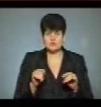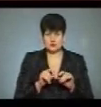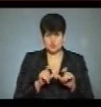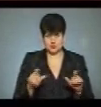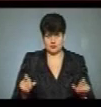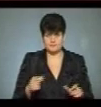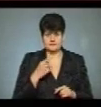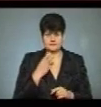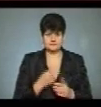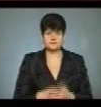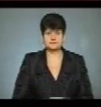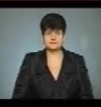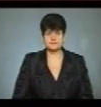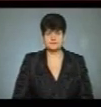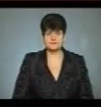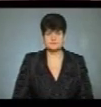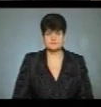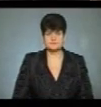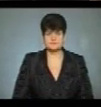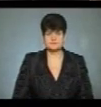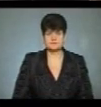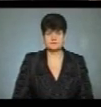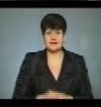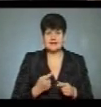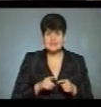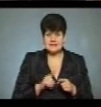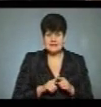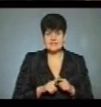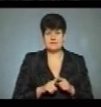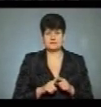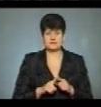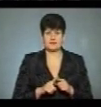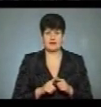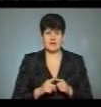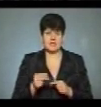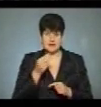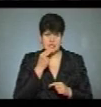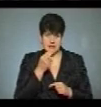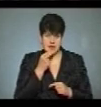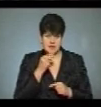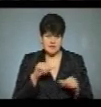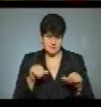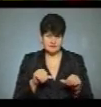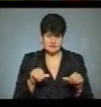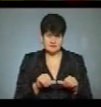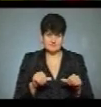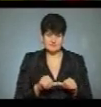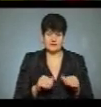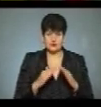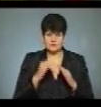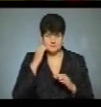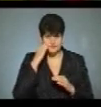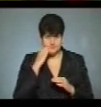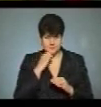Бачила концерт і наша знімальна група. Це їдальня обласного геріатричного пансіонату. Концерт «Колядують зорі» на